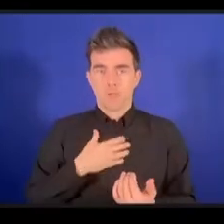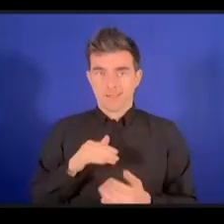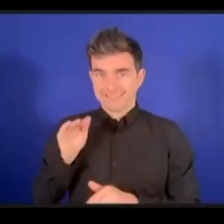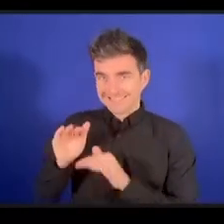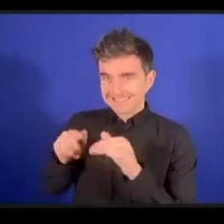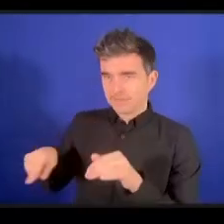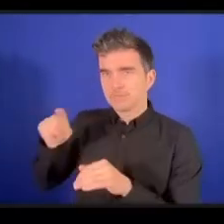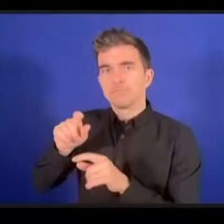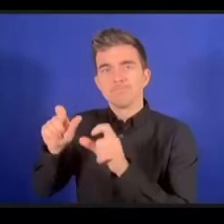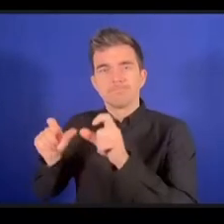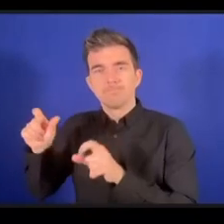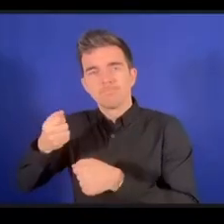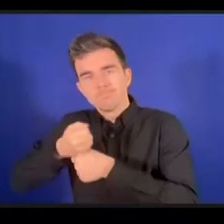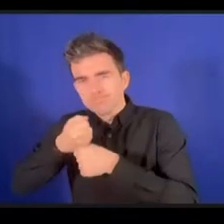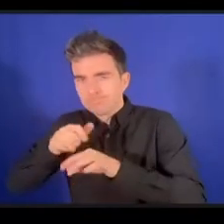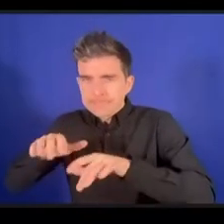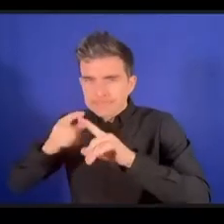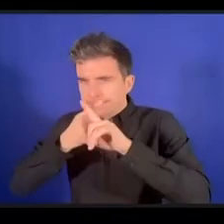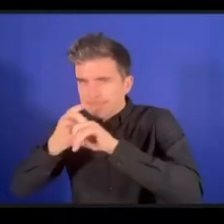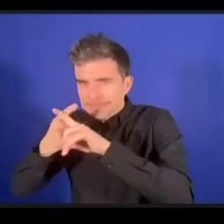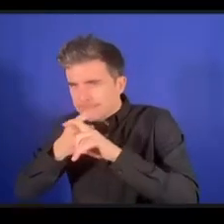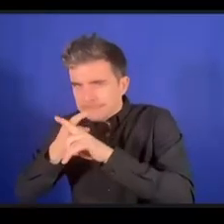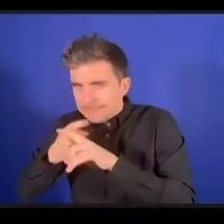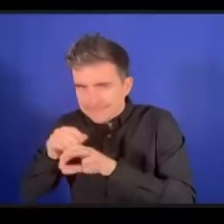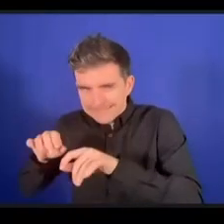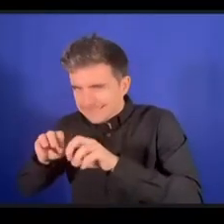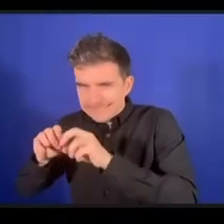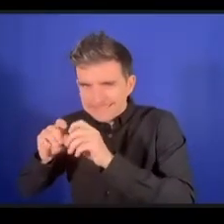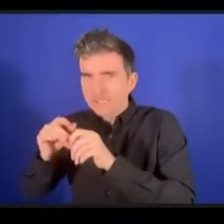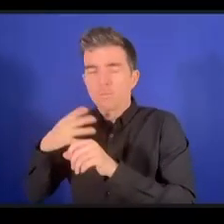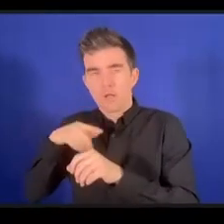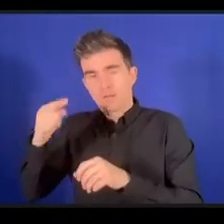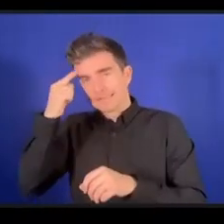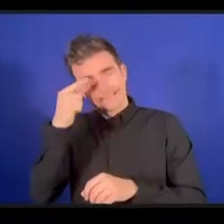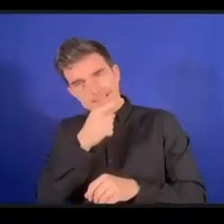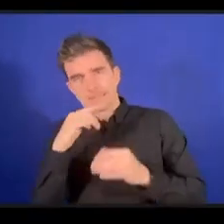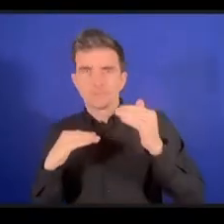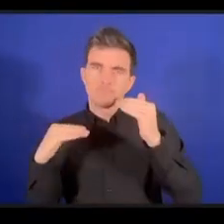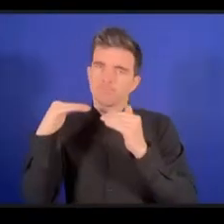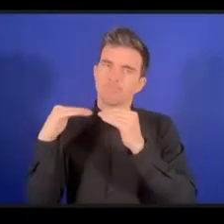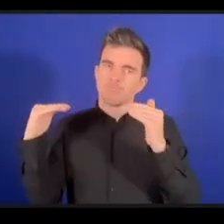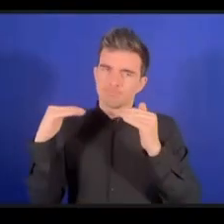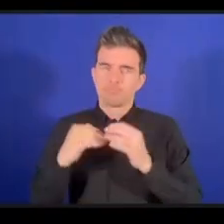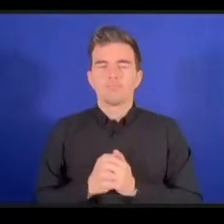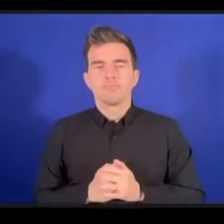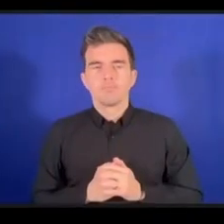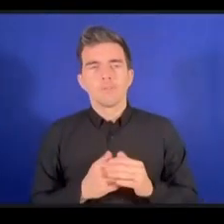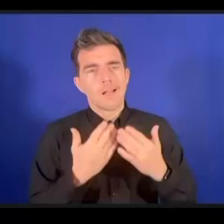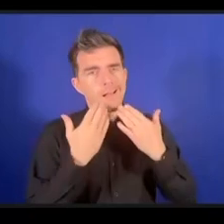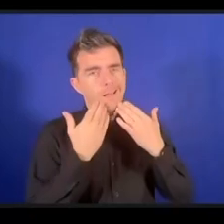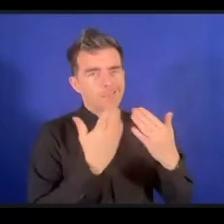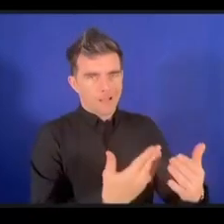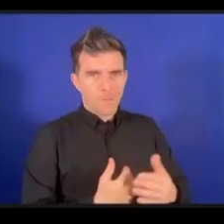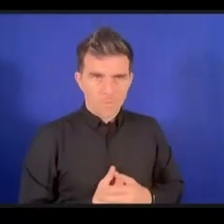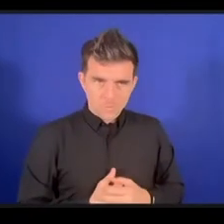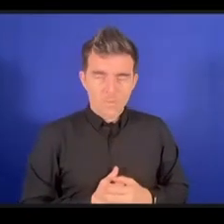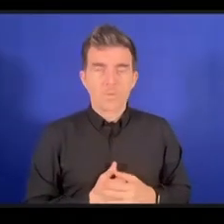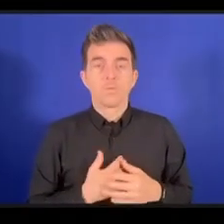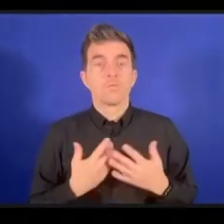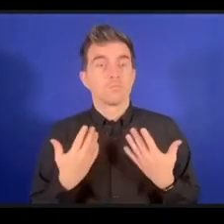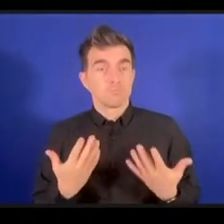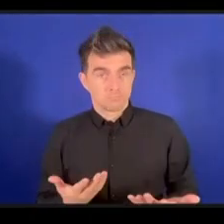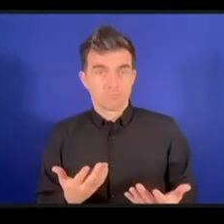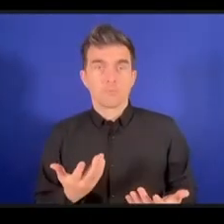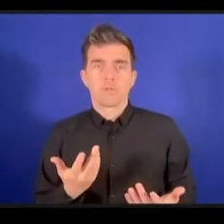开发这些应用和技术。好，互联网支付 ，Vint Surf， 很荣幸你也来提